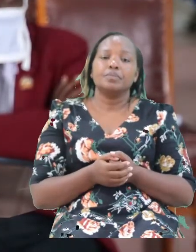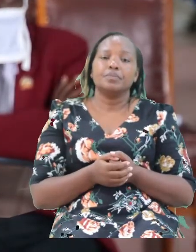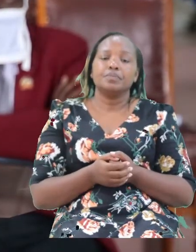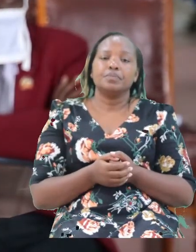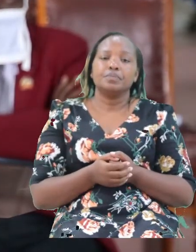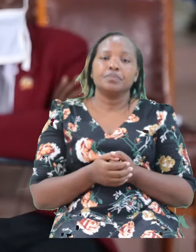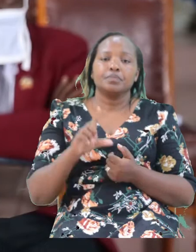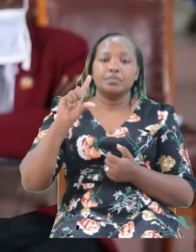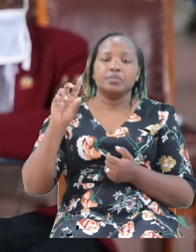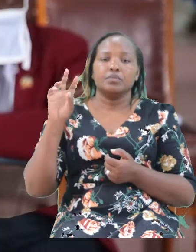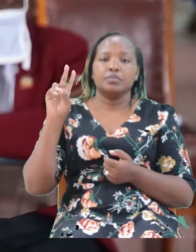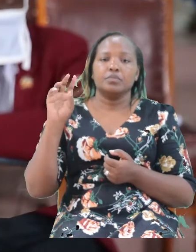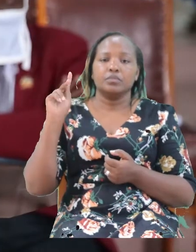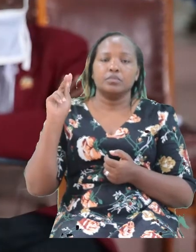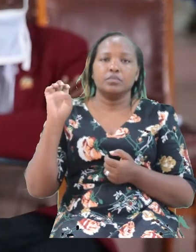Luka